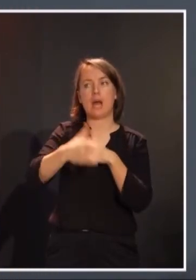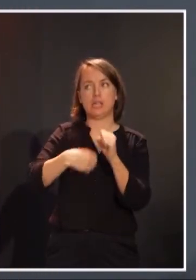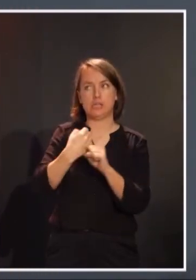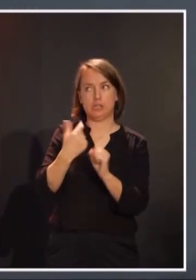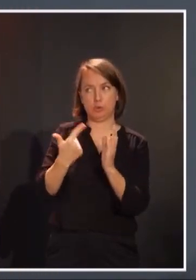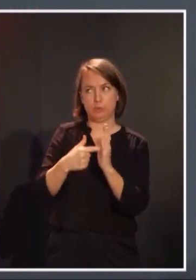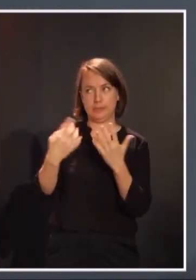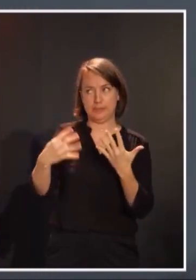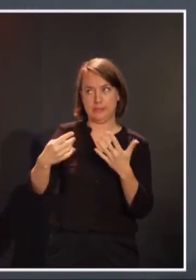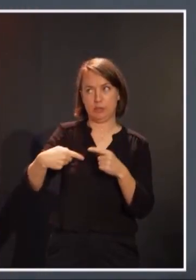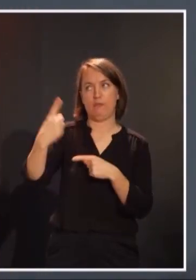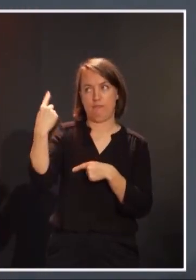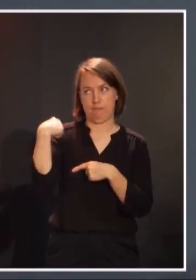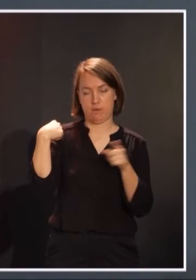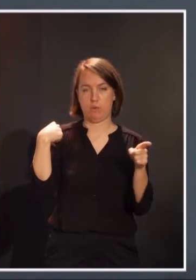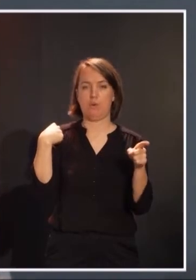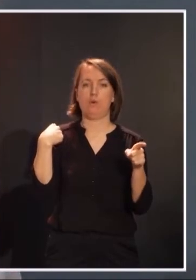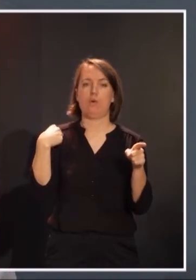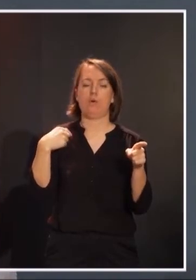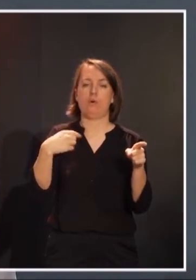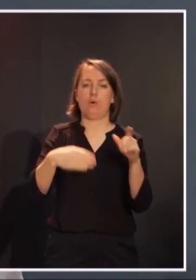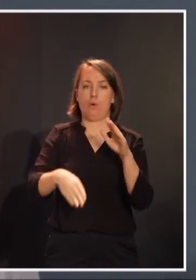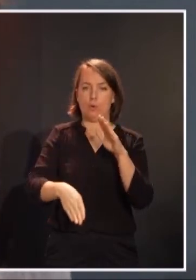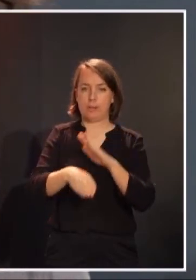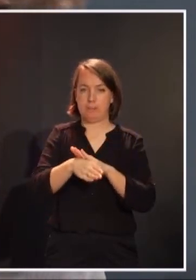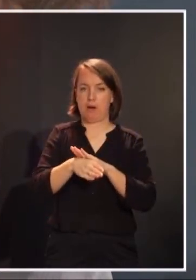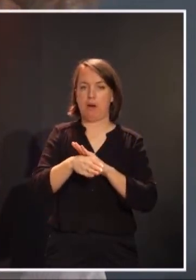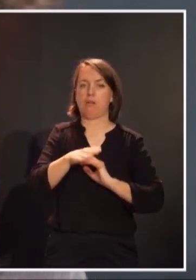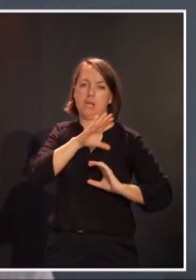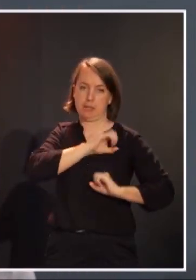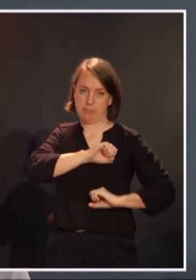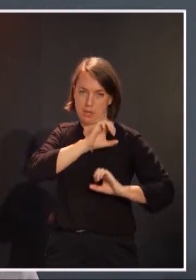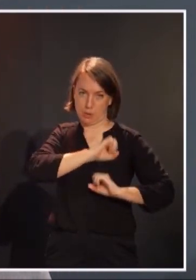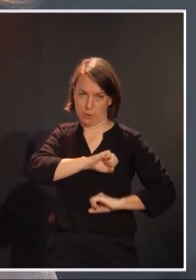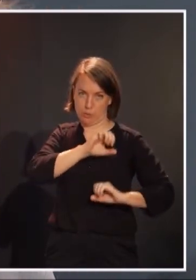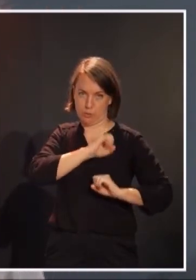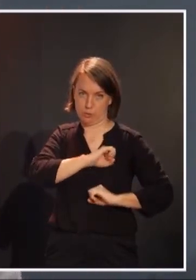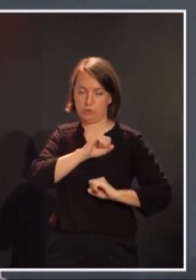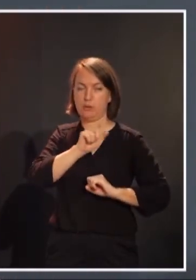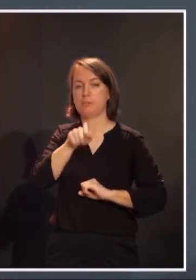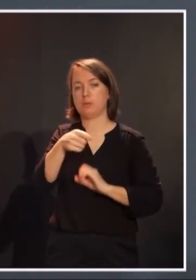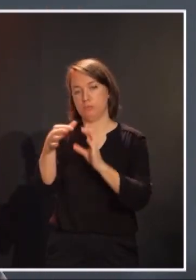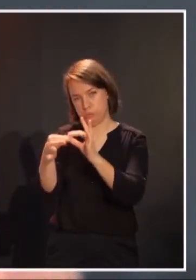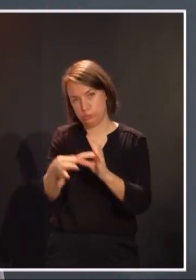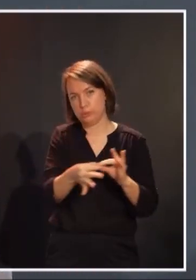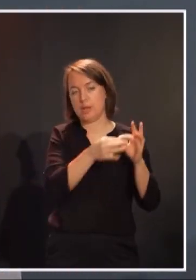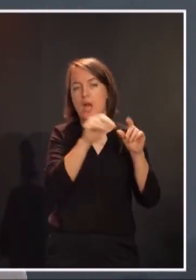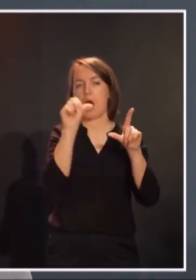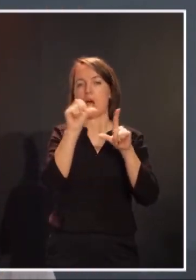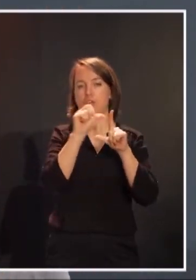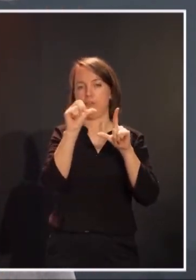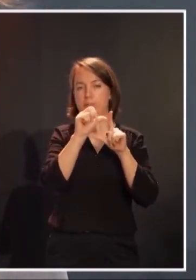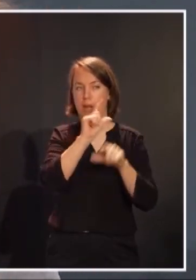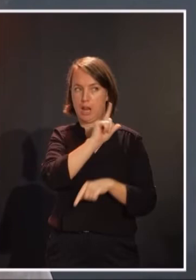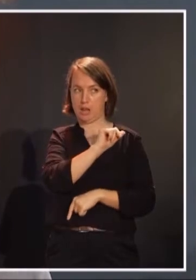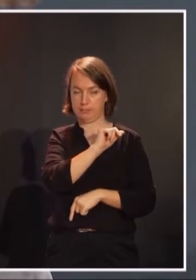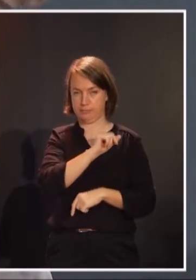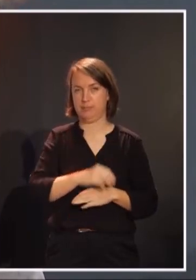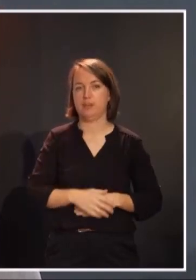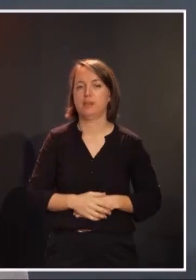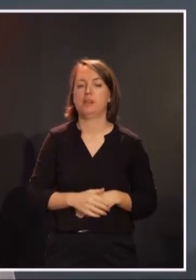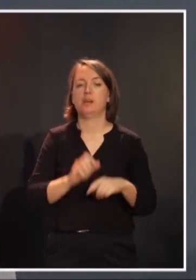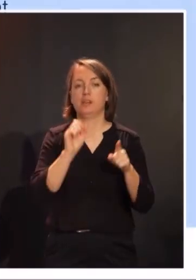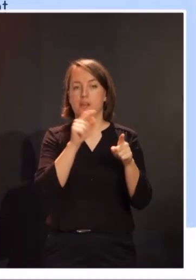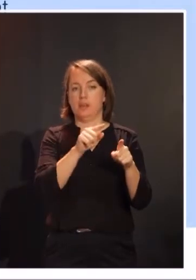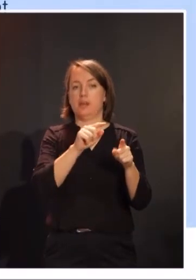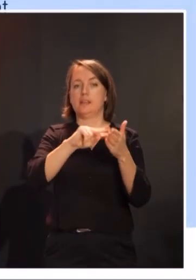peu à titre expérimental et ce avec le soutien de la GFIP. Donc la Technicotech Effort est un dispositif